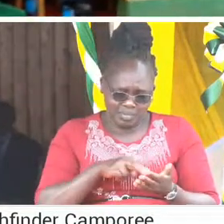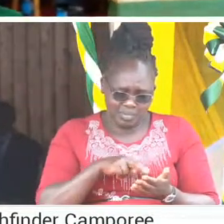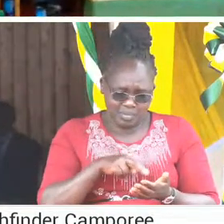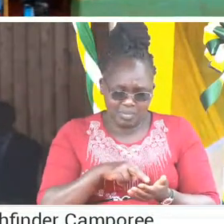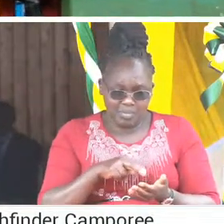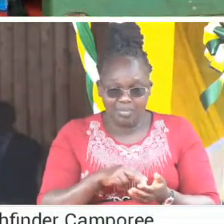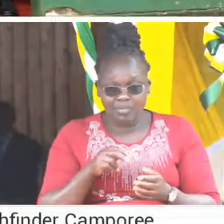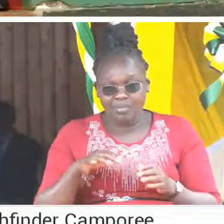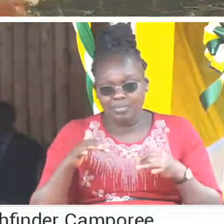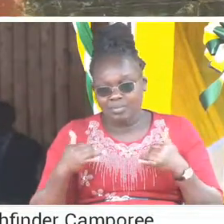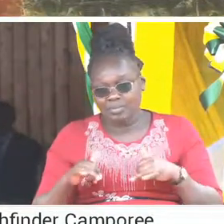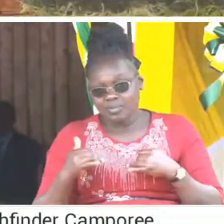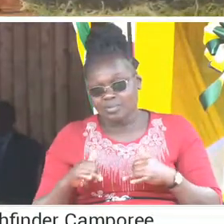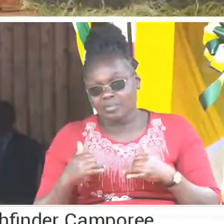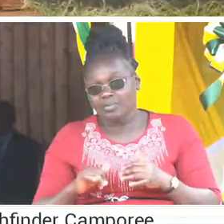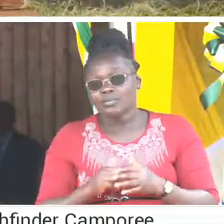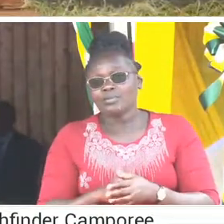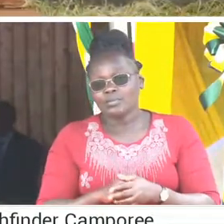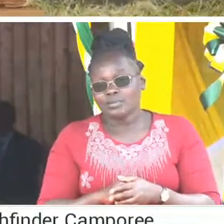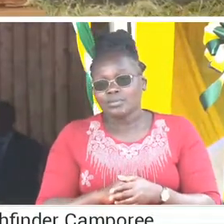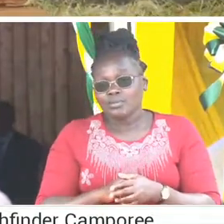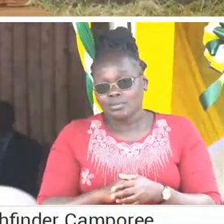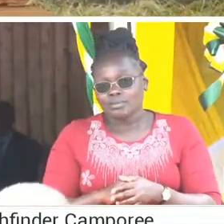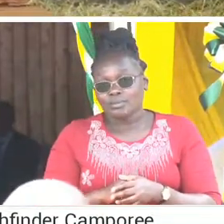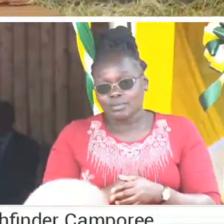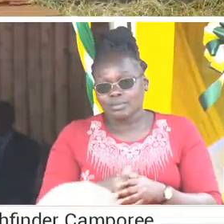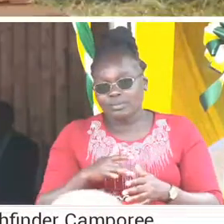I want to disco, anasikia mnyanyu na mranyo. Sema kusikia mnyanyu.